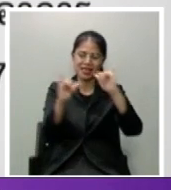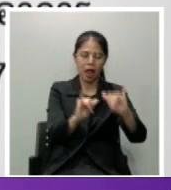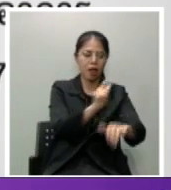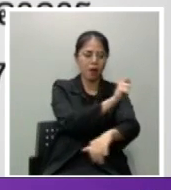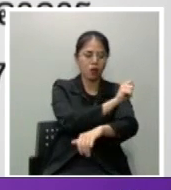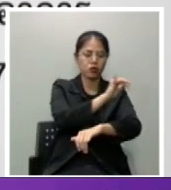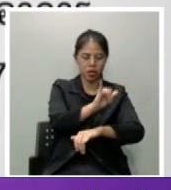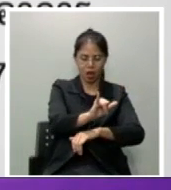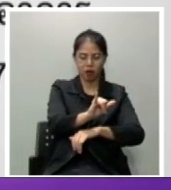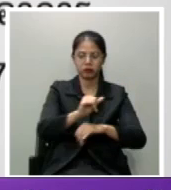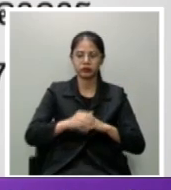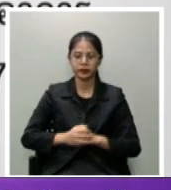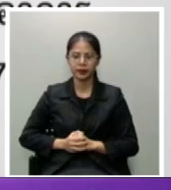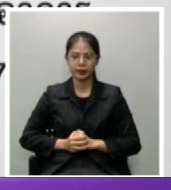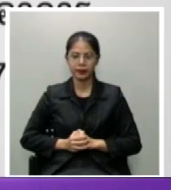จนะ